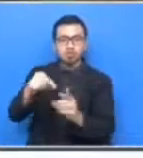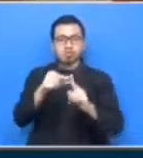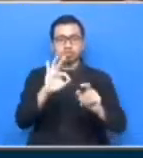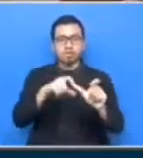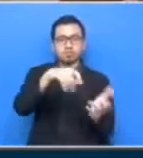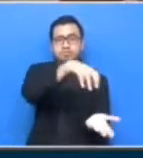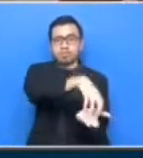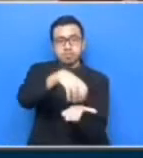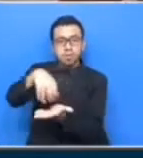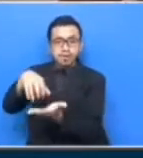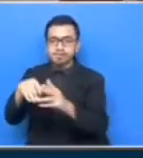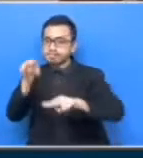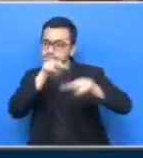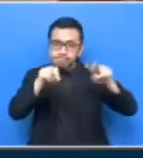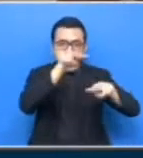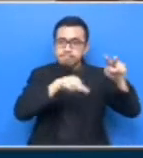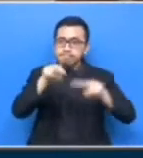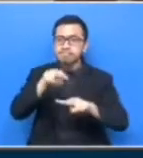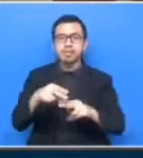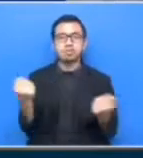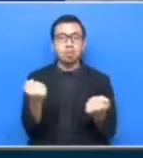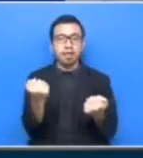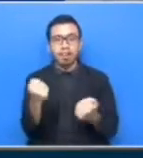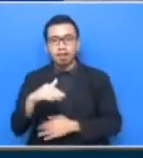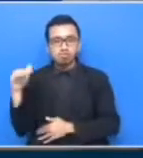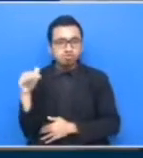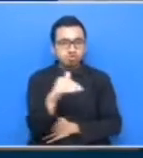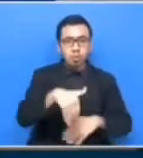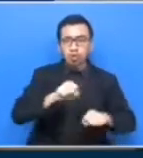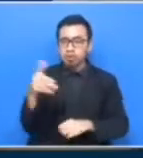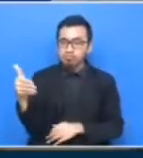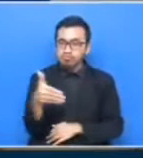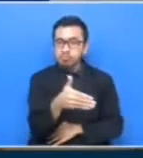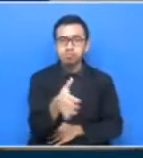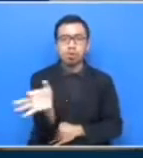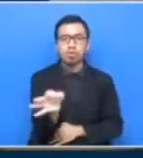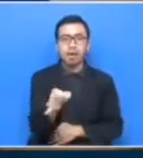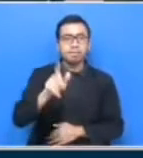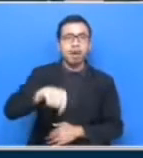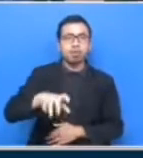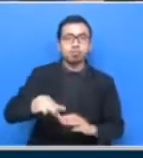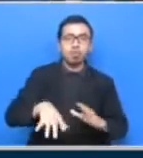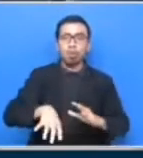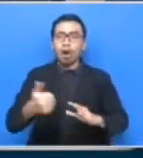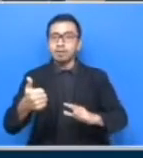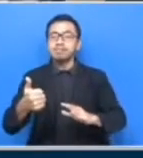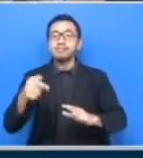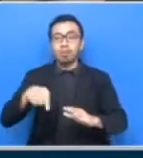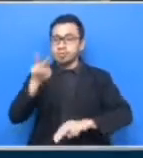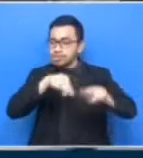untuk segera memantau seluruh kendaraan-kendaraan yang keluar dari kota Palu Hai seperti itu